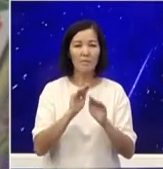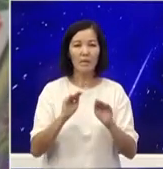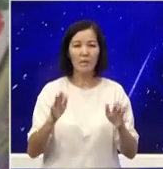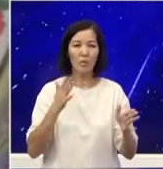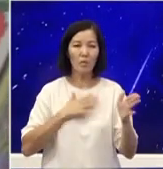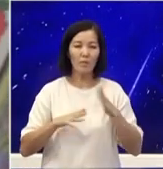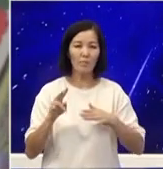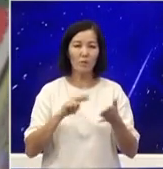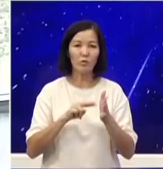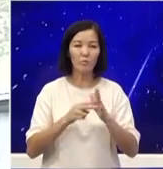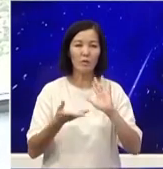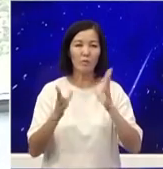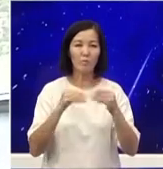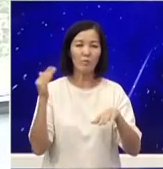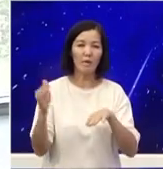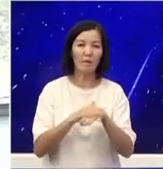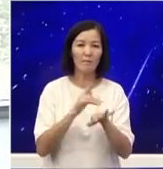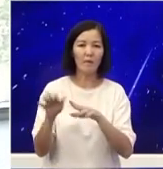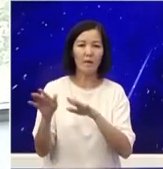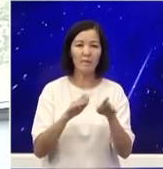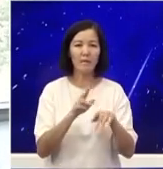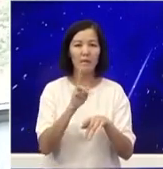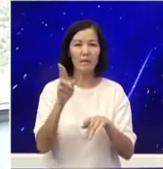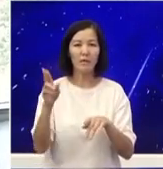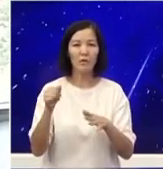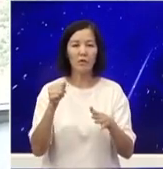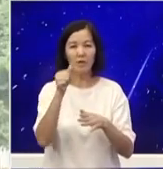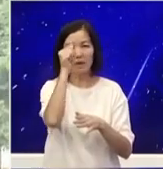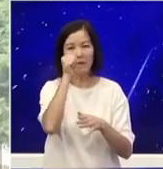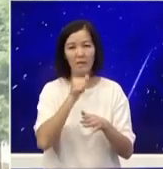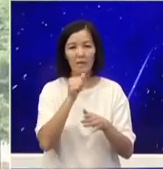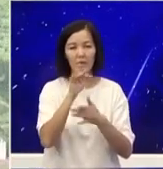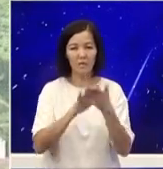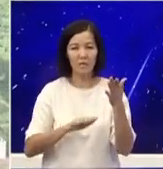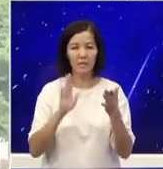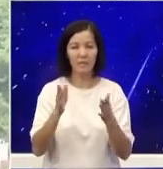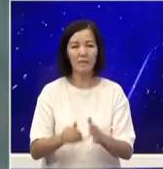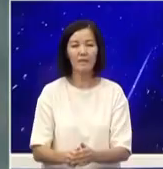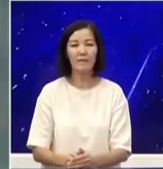қуантпақша. Жоспар бойынша қайырымдылық акциясын 40 айына дейін жалғастырады.